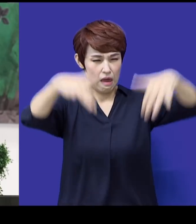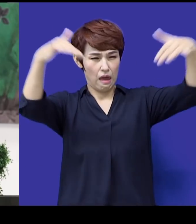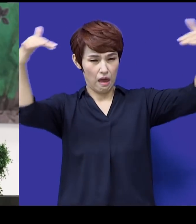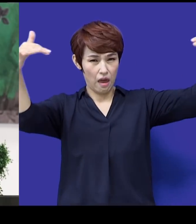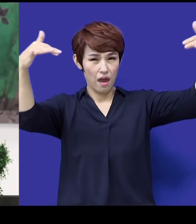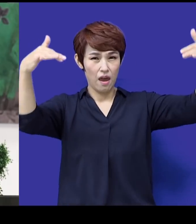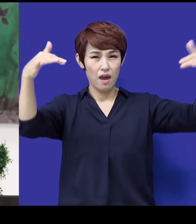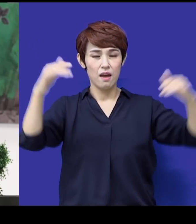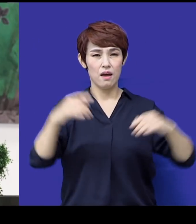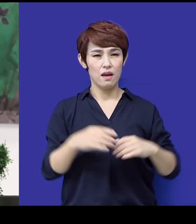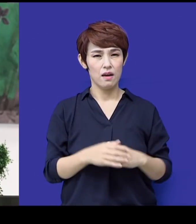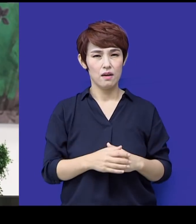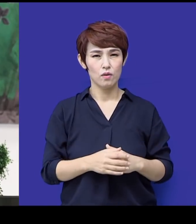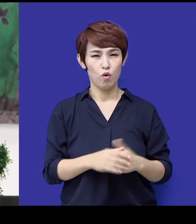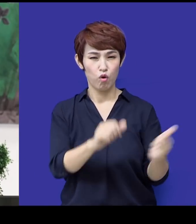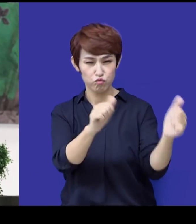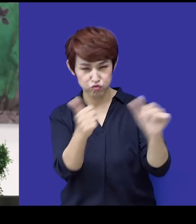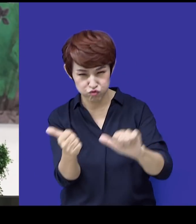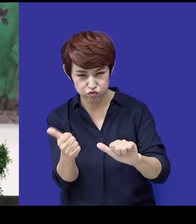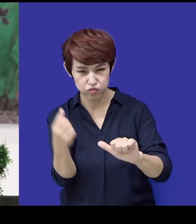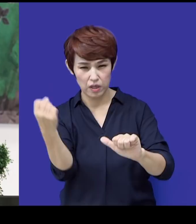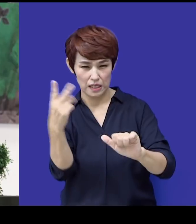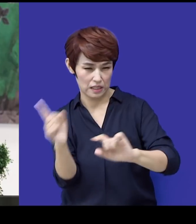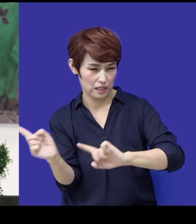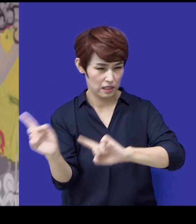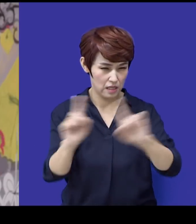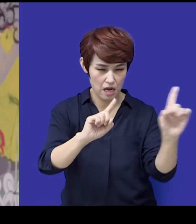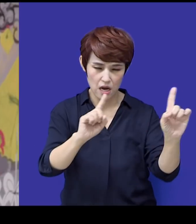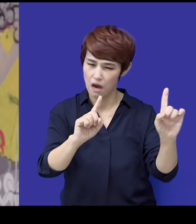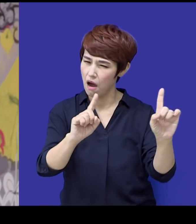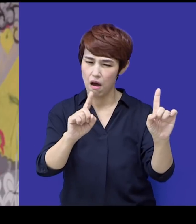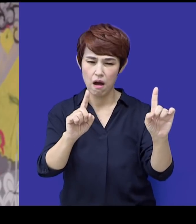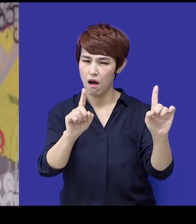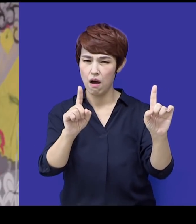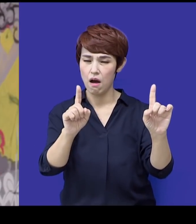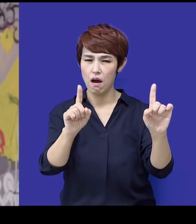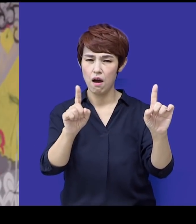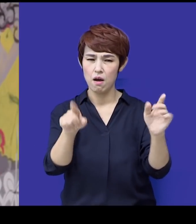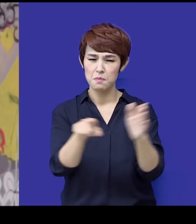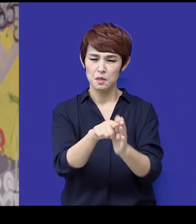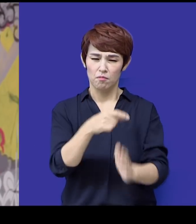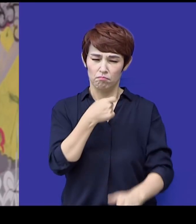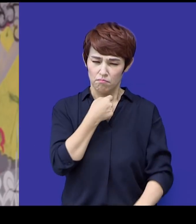가르거나 죽은 사람을 살리거나 이런 것들이 믿고는